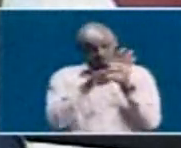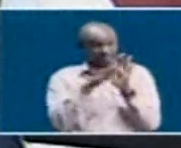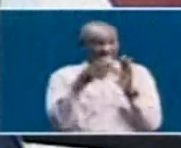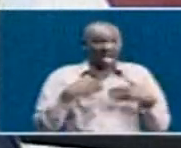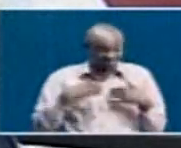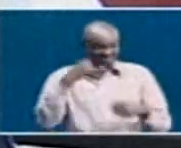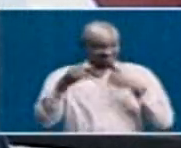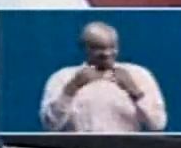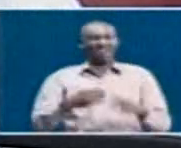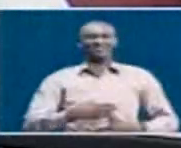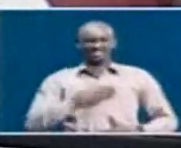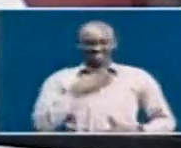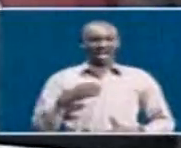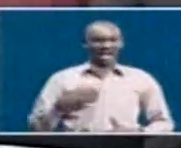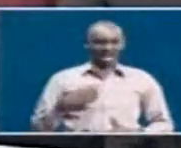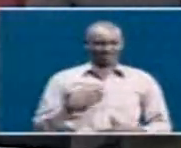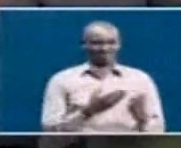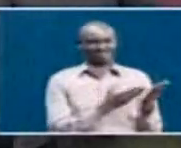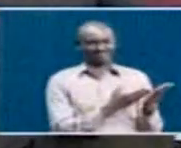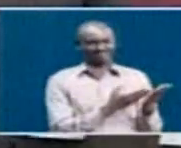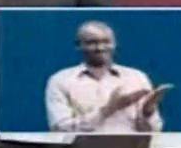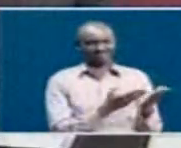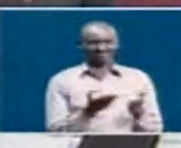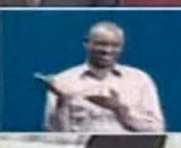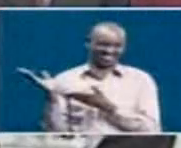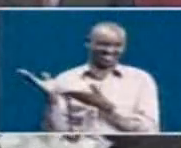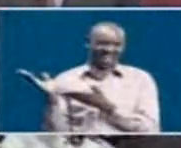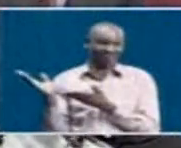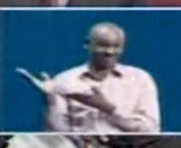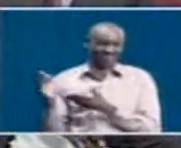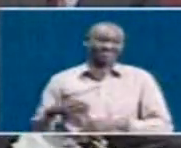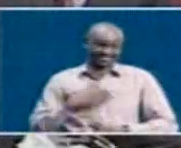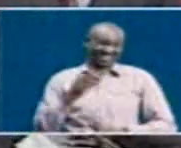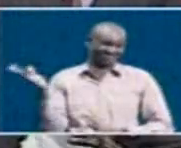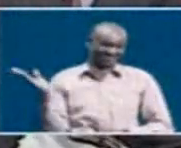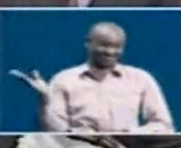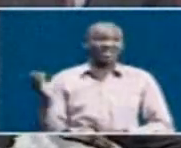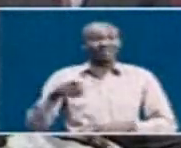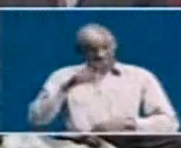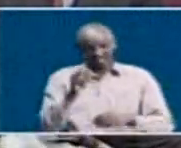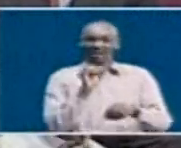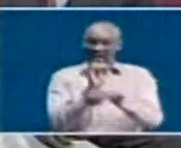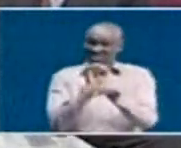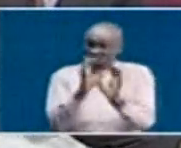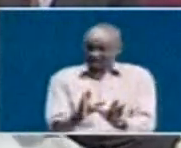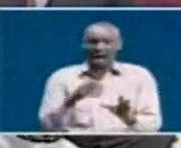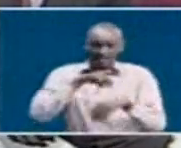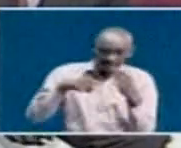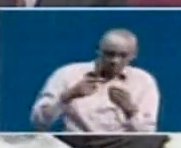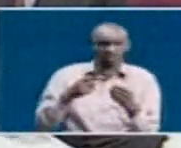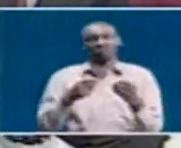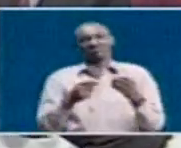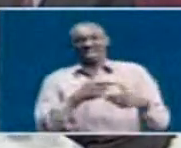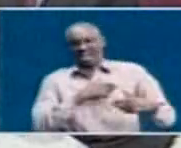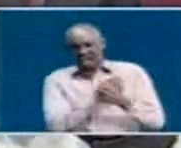Kama unavyomuona mgeni wangu hapa wa kwanza babu wa Kasiaka, baada ya miezi kadhaa tumekutana tena uwanjani, mshauri kwa masuala ya uhusiano na